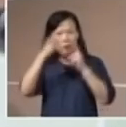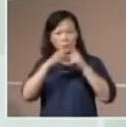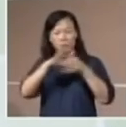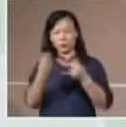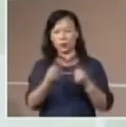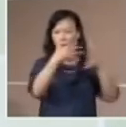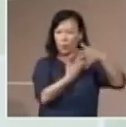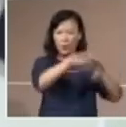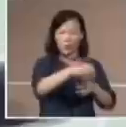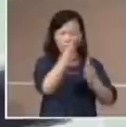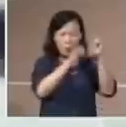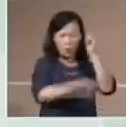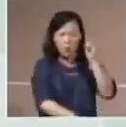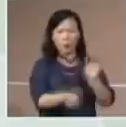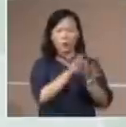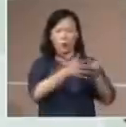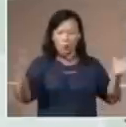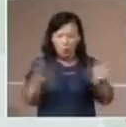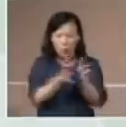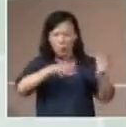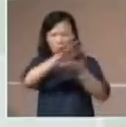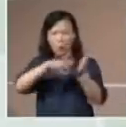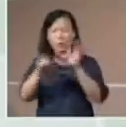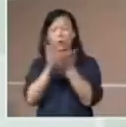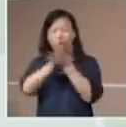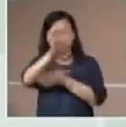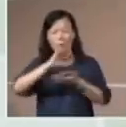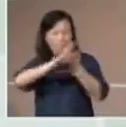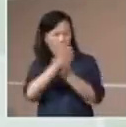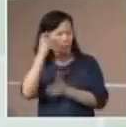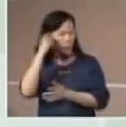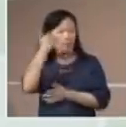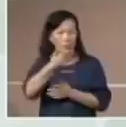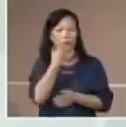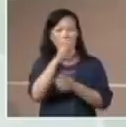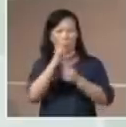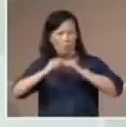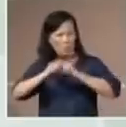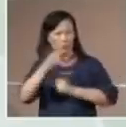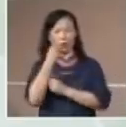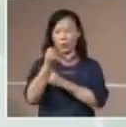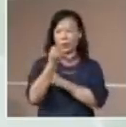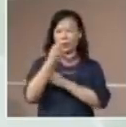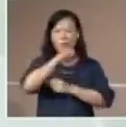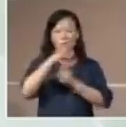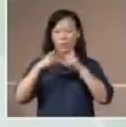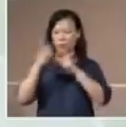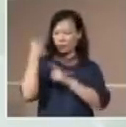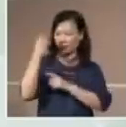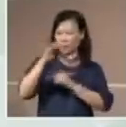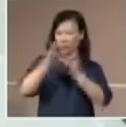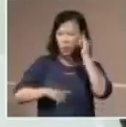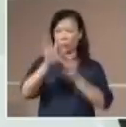遮伫美国的第二代、第三代人做伙，我想呢，这是一个非常有竞争力的台湾新的一代。